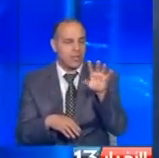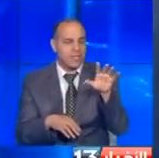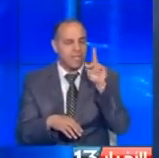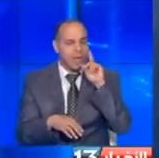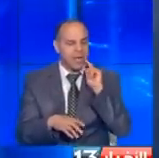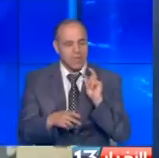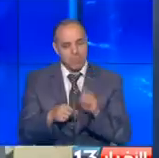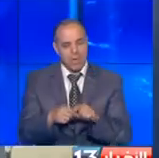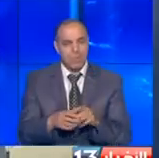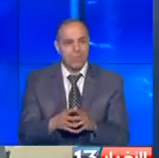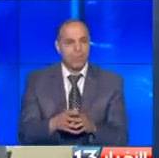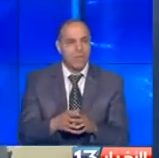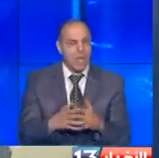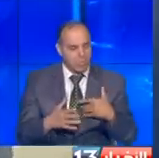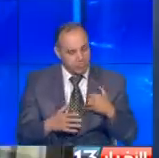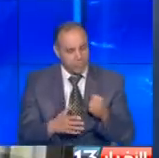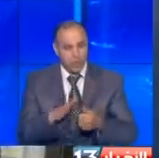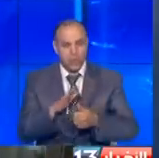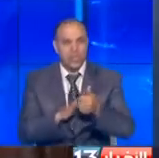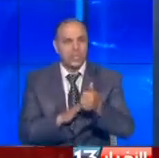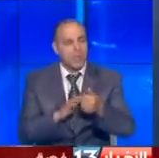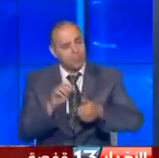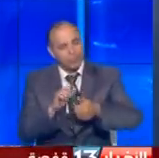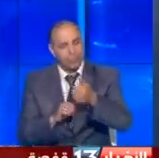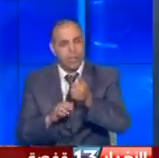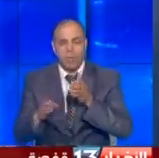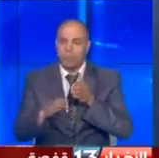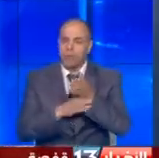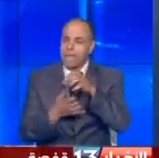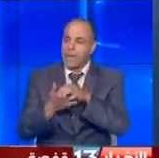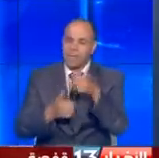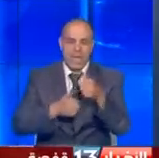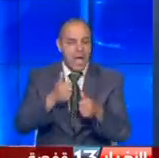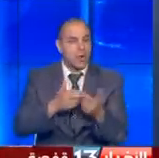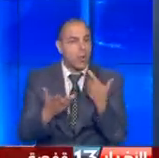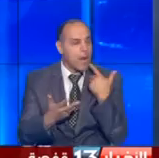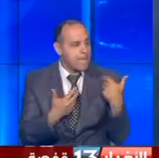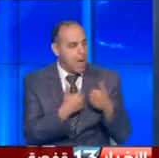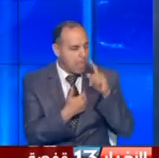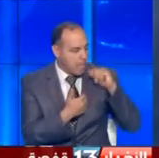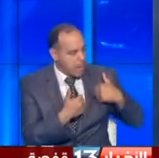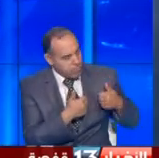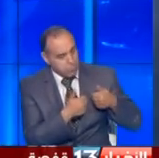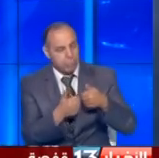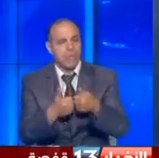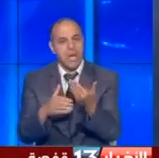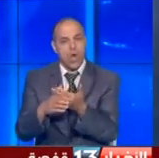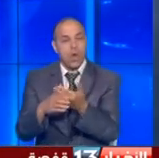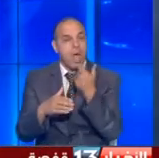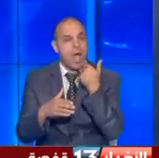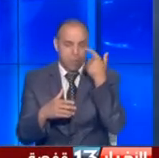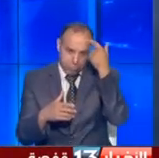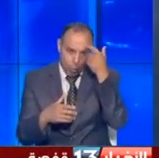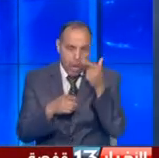وتلميذة. عازمين على النجاح والتفوق توجهوا إلى مراكز الامتحانات مصحوبين بأوليائهم الذين